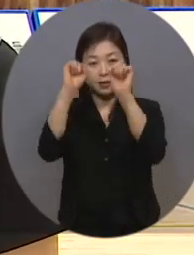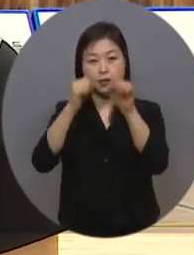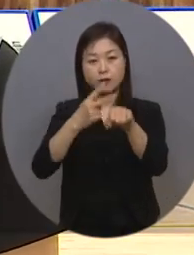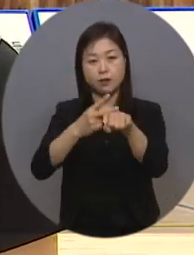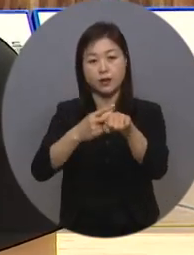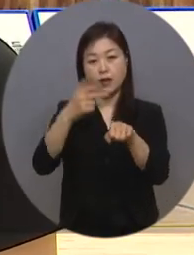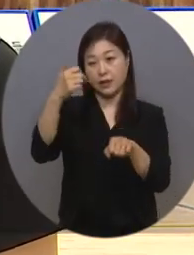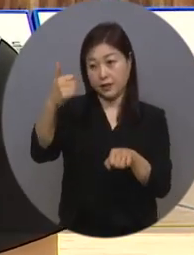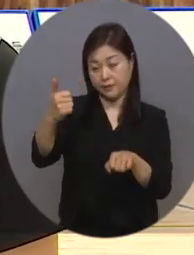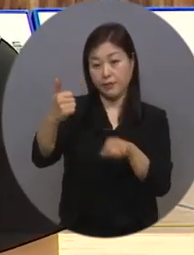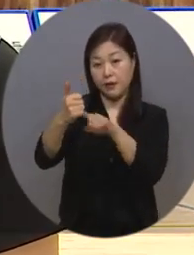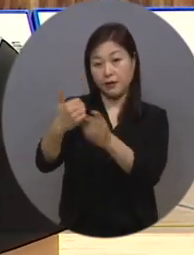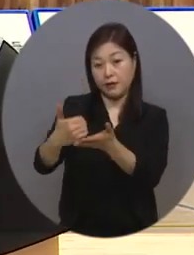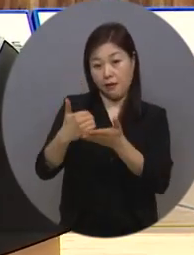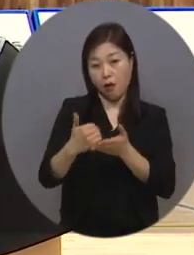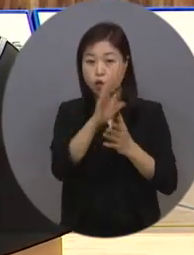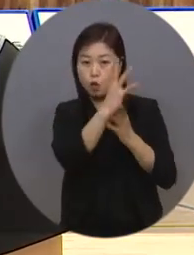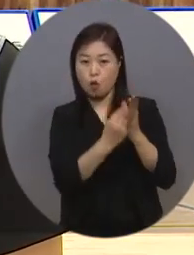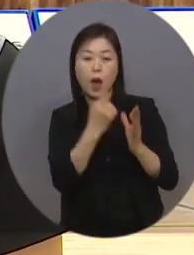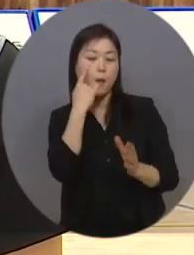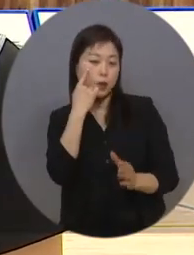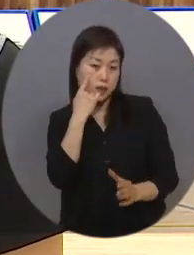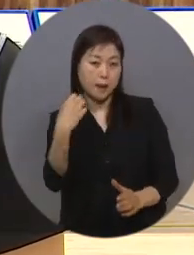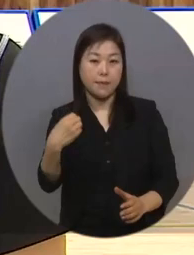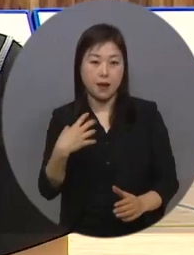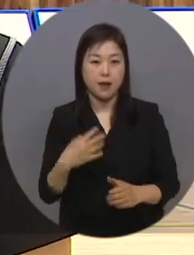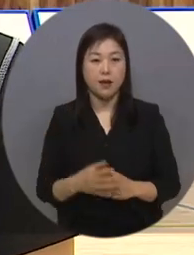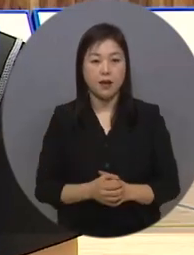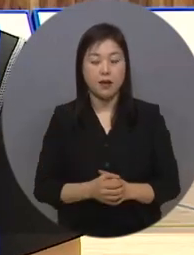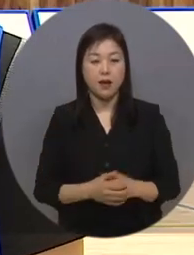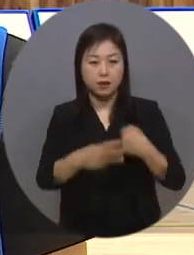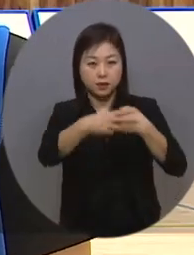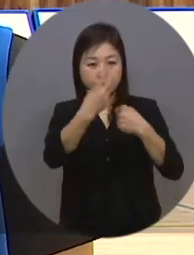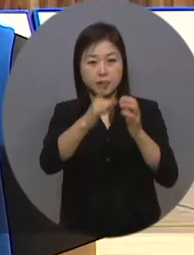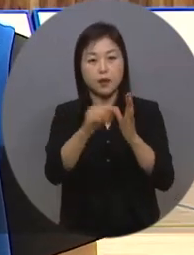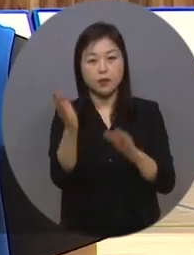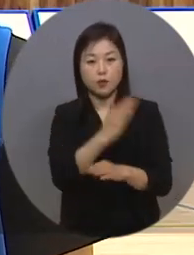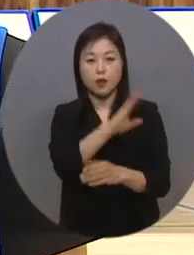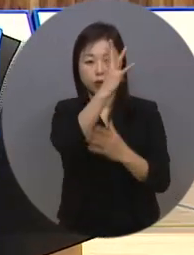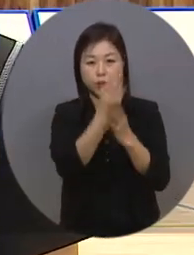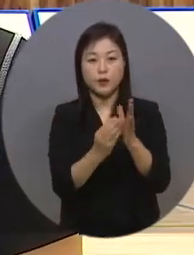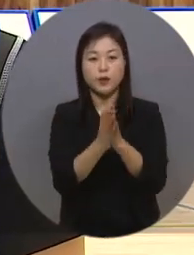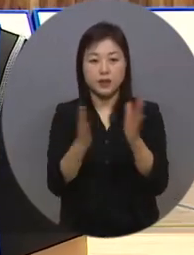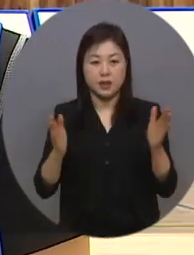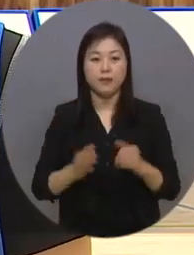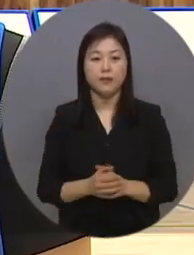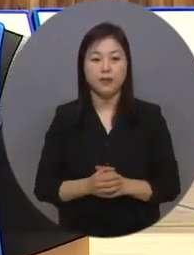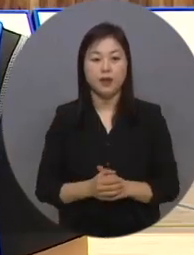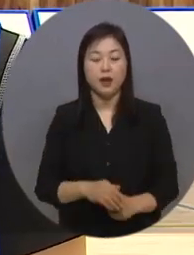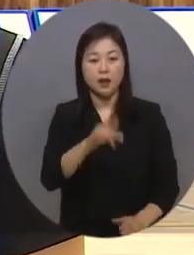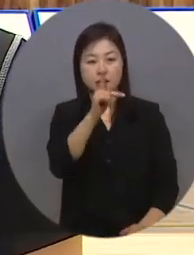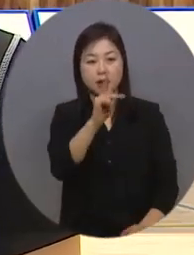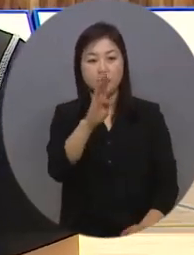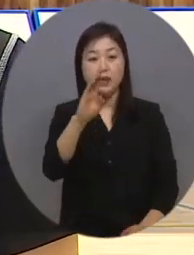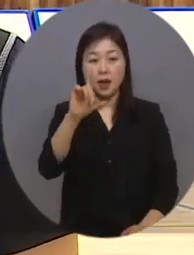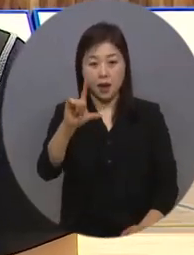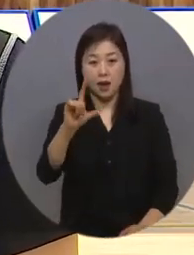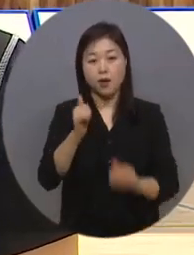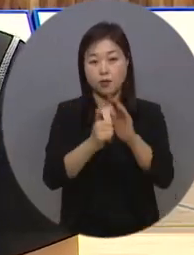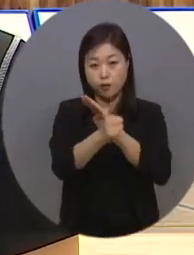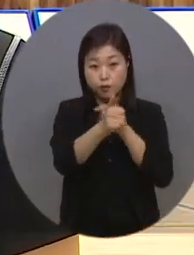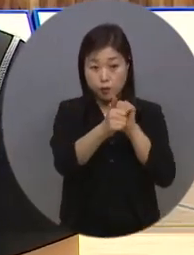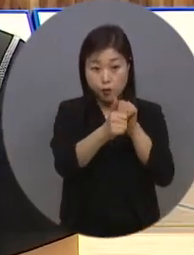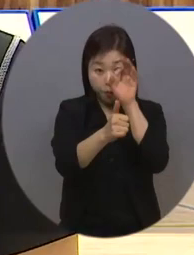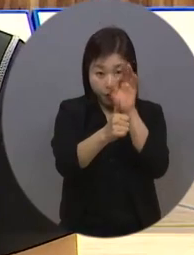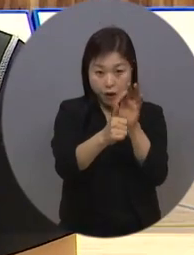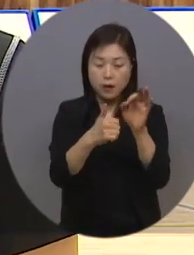학교 체육 선생님이 농구하다고 해가지고 초등학교 3학년 때부터 농구 시작하게 됐어요. 이제 KBL 선수들